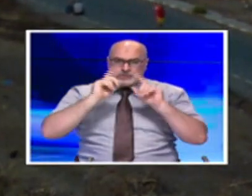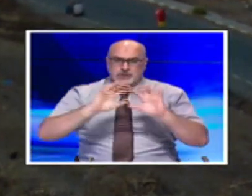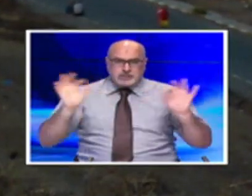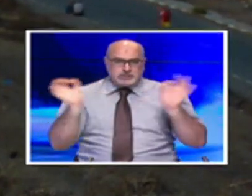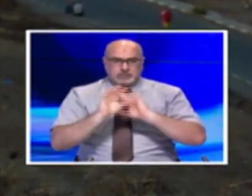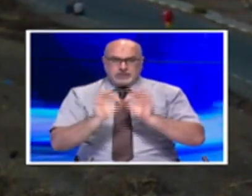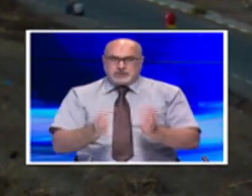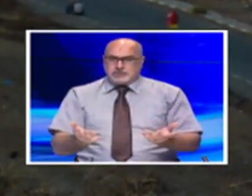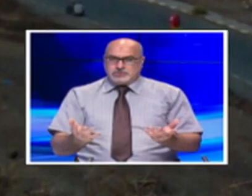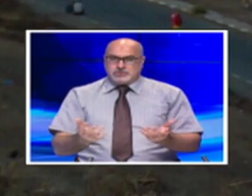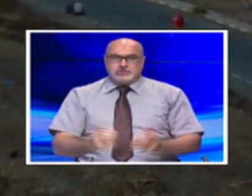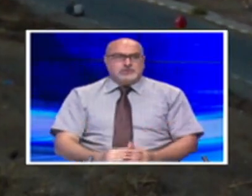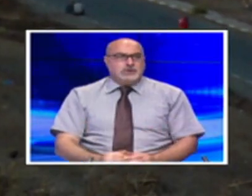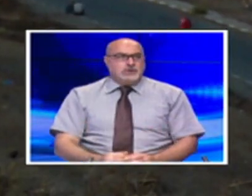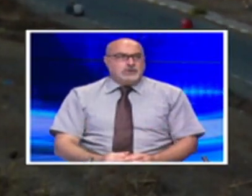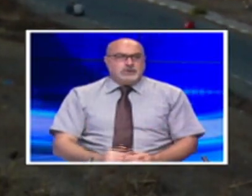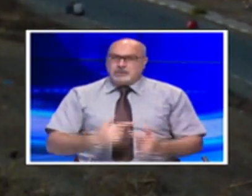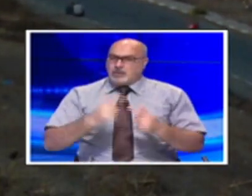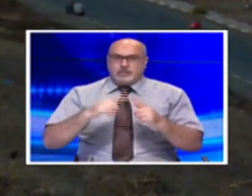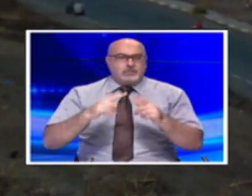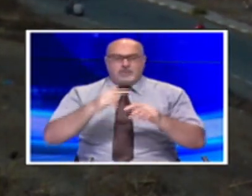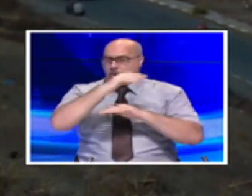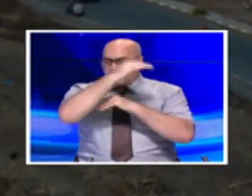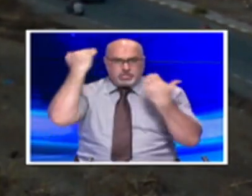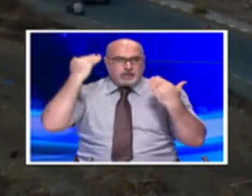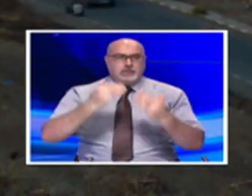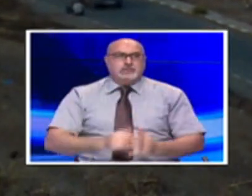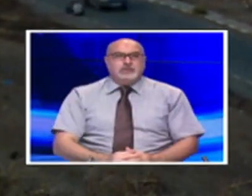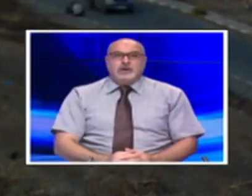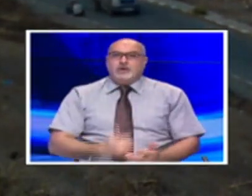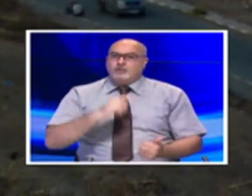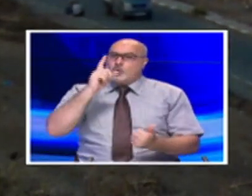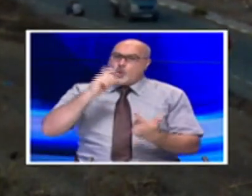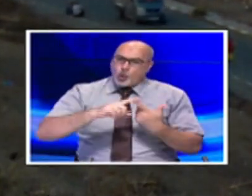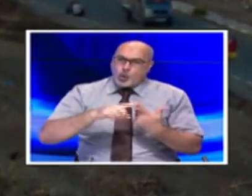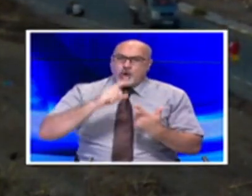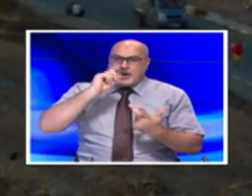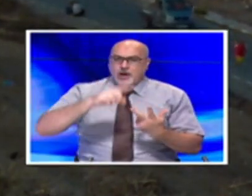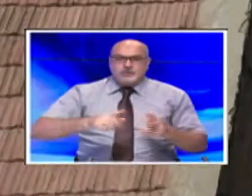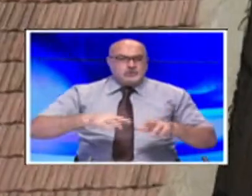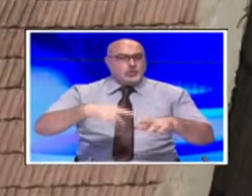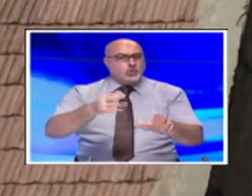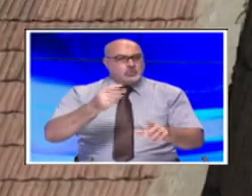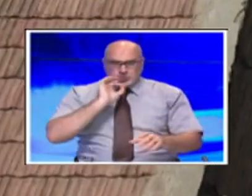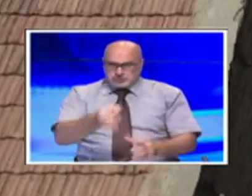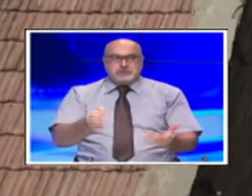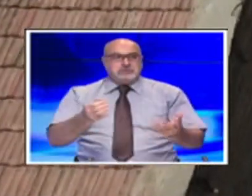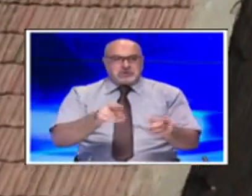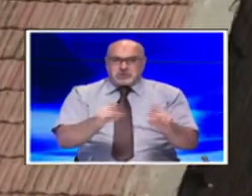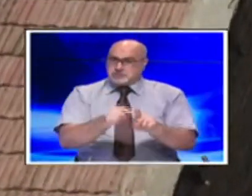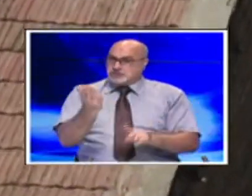احنا نعرفوا العلام غايه لاباس، خاصنا حنايا يعني تجيب لي الماء وتجيب لي الغاز وتجيب لي الطريق وتجيب لي النقل وتجيب لي.